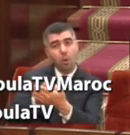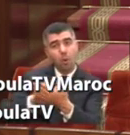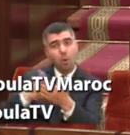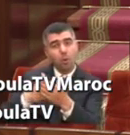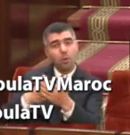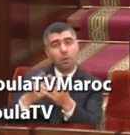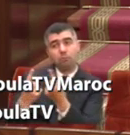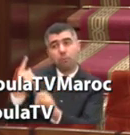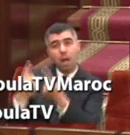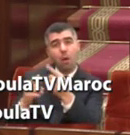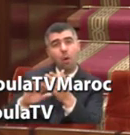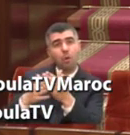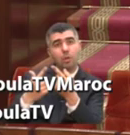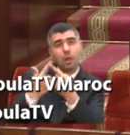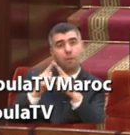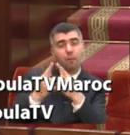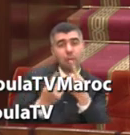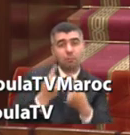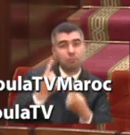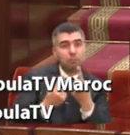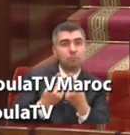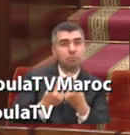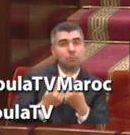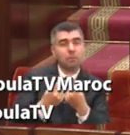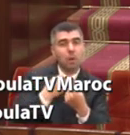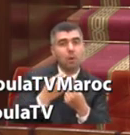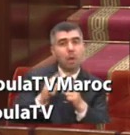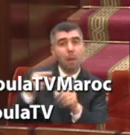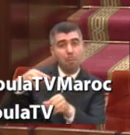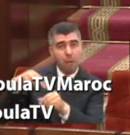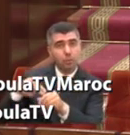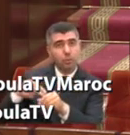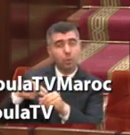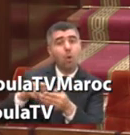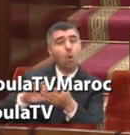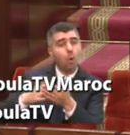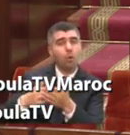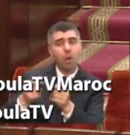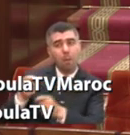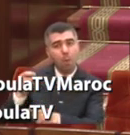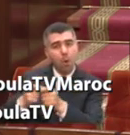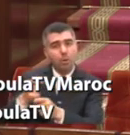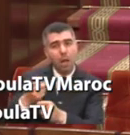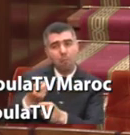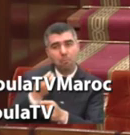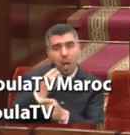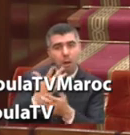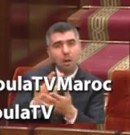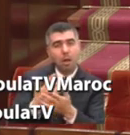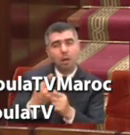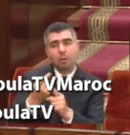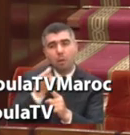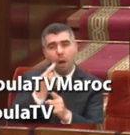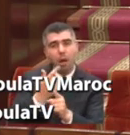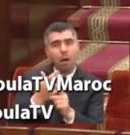اللي كتمس جميع المجالات، ليس فقط على المستوى ديال الوقود، ولكن راه شي كينعكس على الأسعار ديال المواد الغذائية وعلى جميع الجوانب ديال